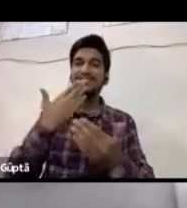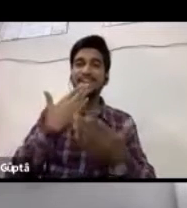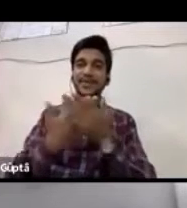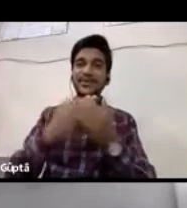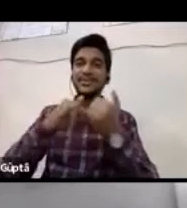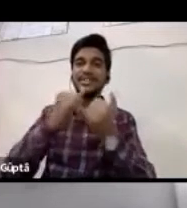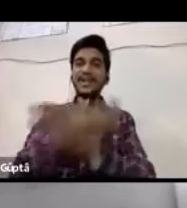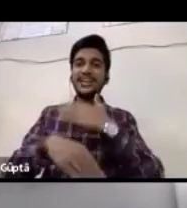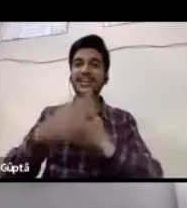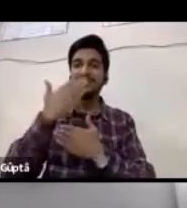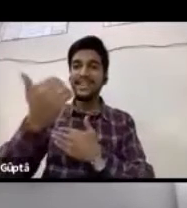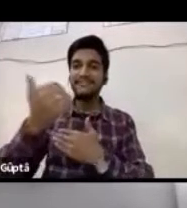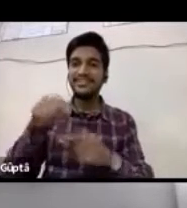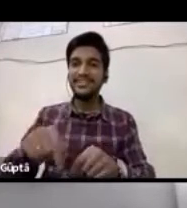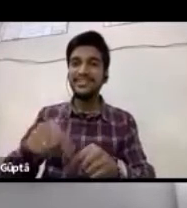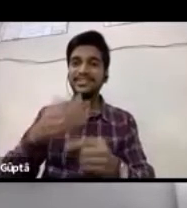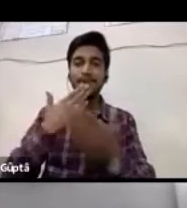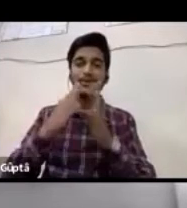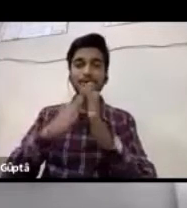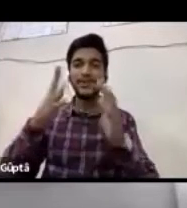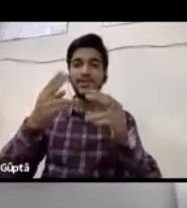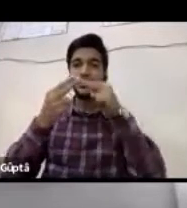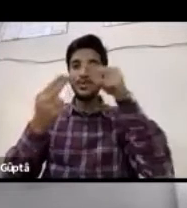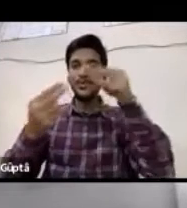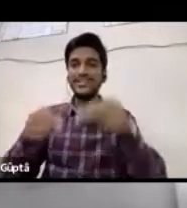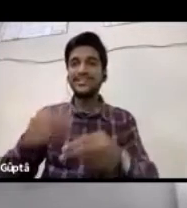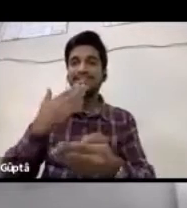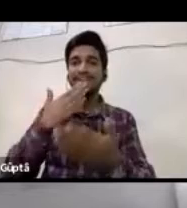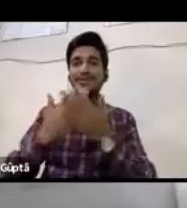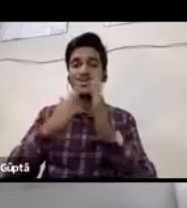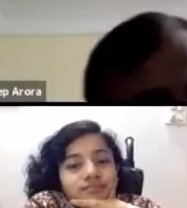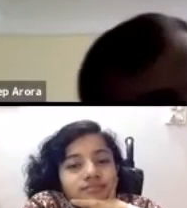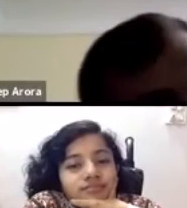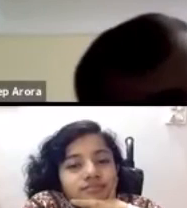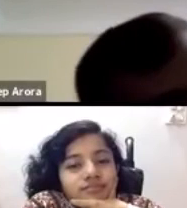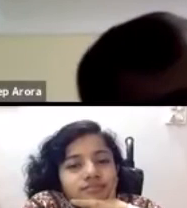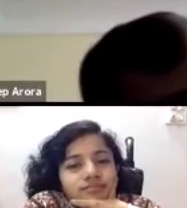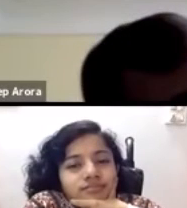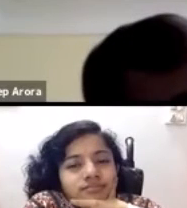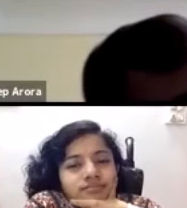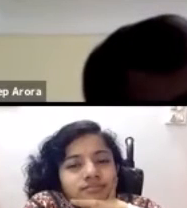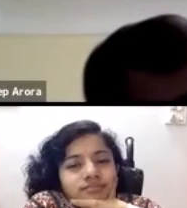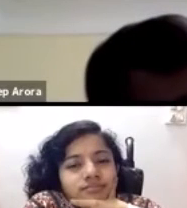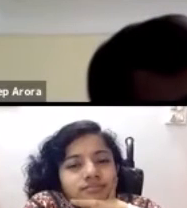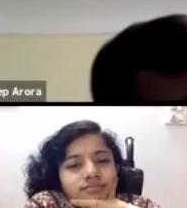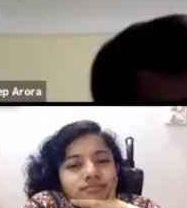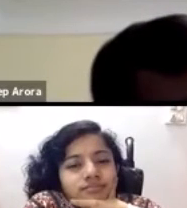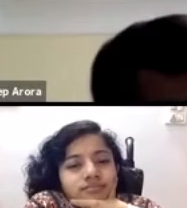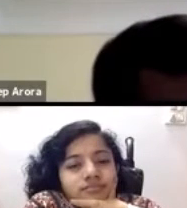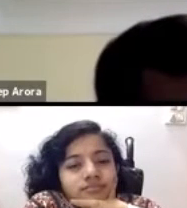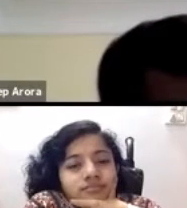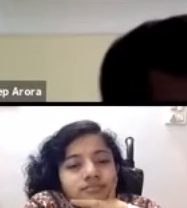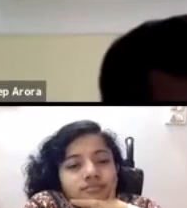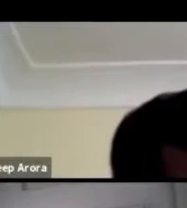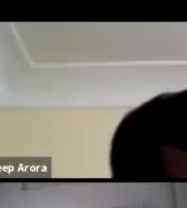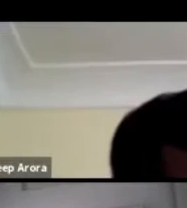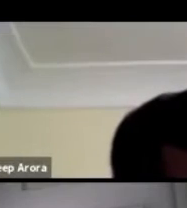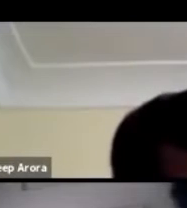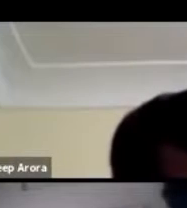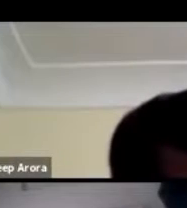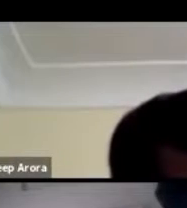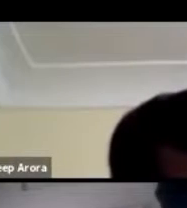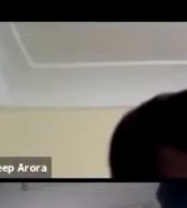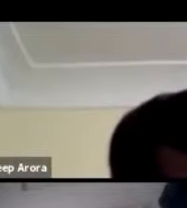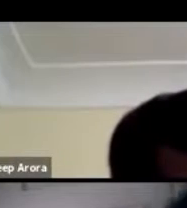स्टोरी. कंप्लीटली लुकिंग फॉरवर्ड टू हियर अदर पैनलिस्ट. थैंक यू राहुल. वेरी वेल सेड. आपने